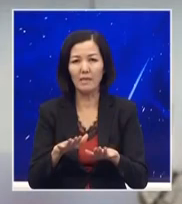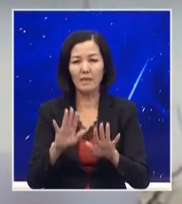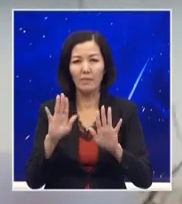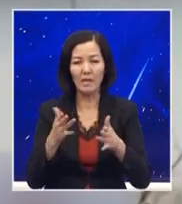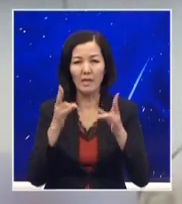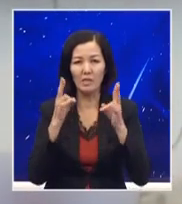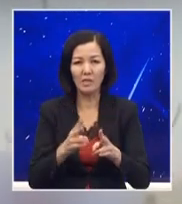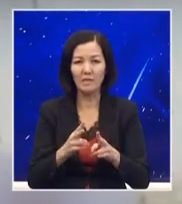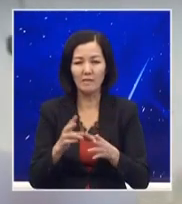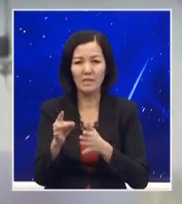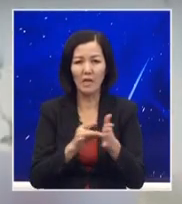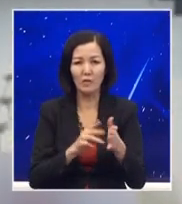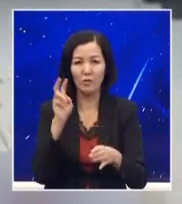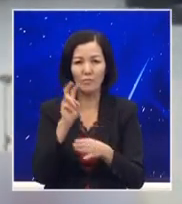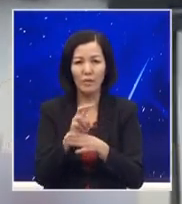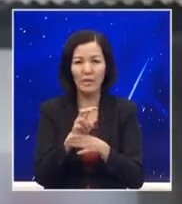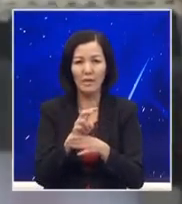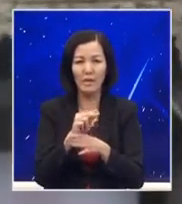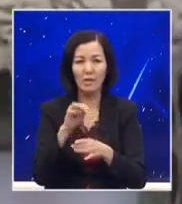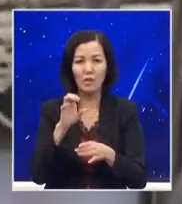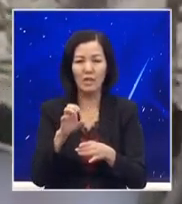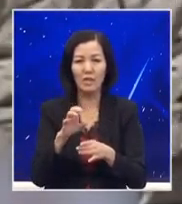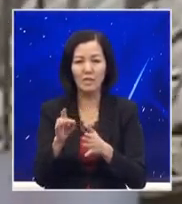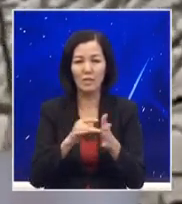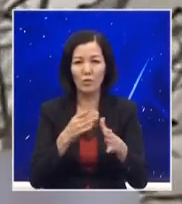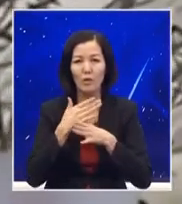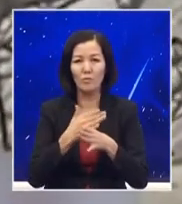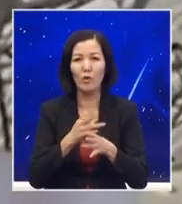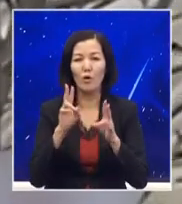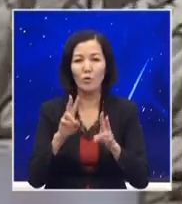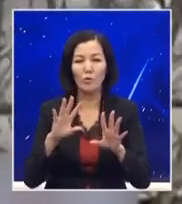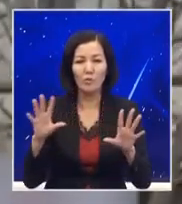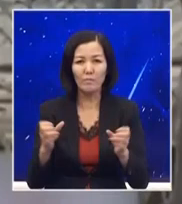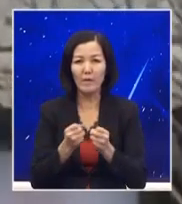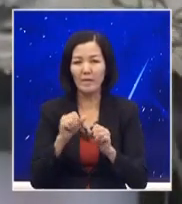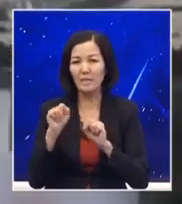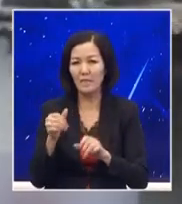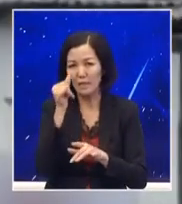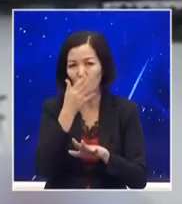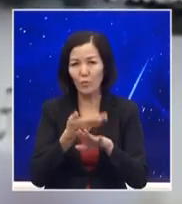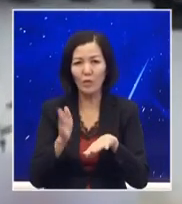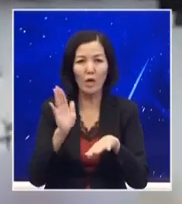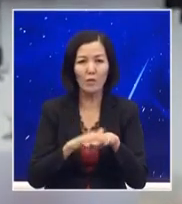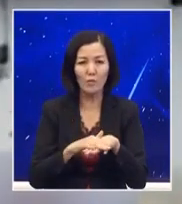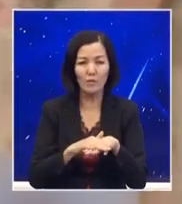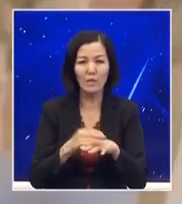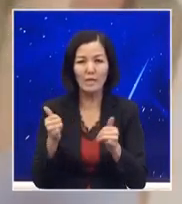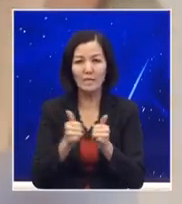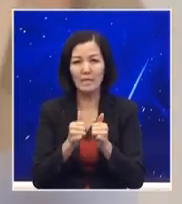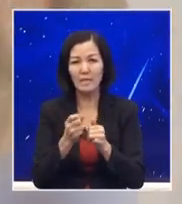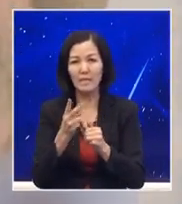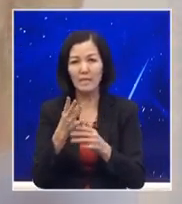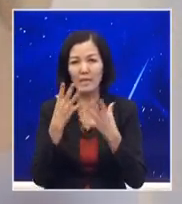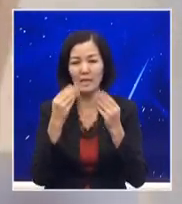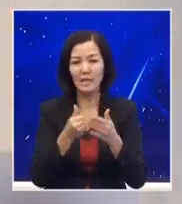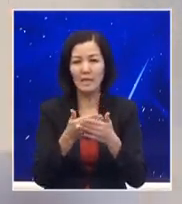происшествия оперативно прибыли сотрудники ПЧС и скорая помощь, но спасти братьев не удалось. По словам соседей, несколько дней